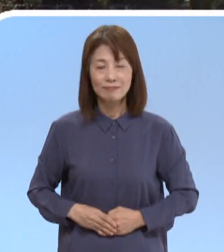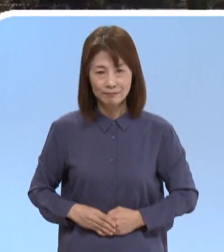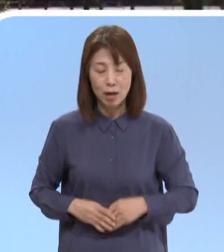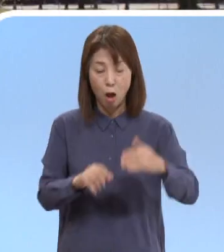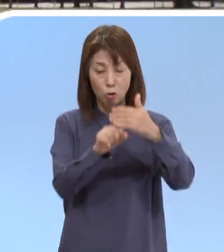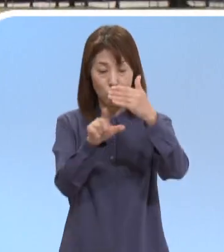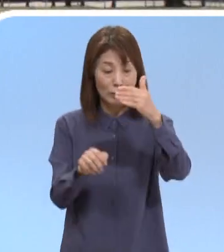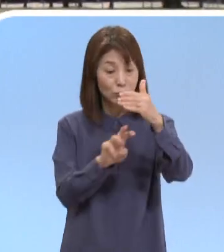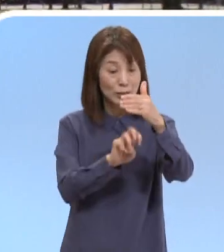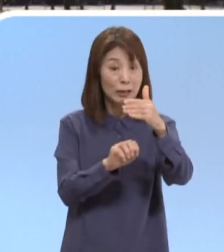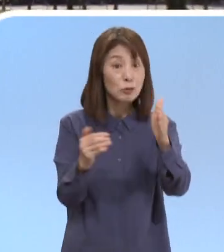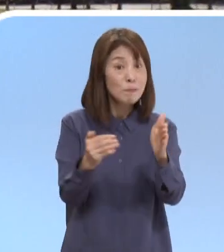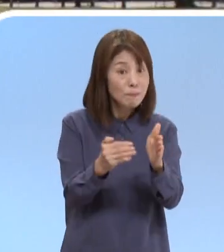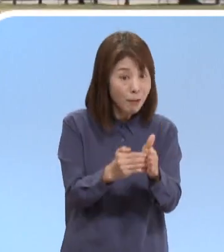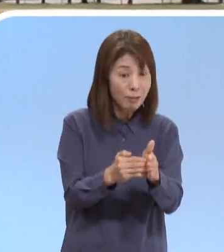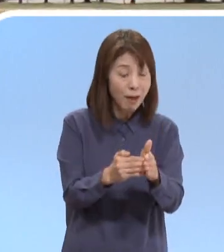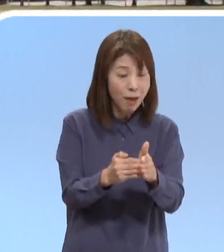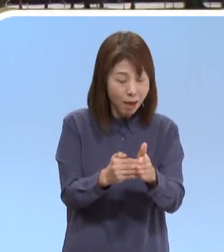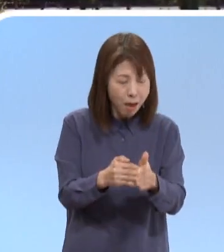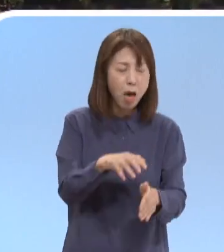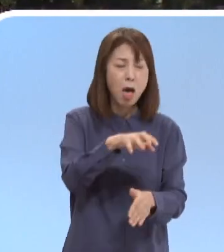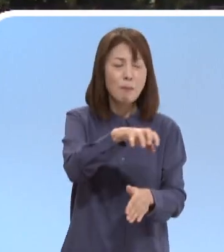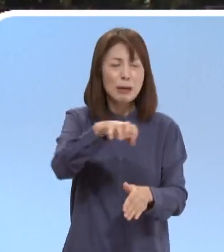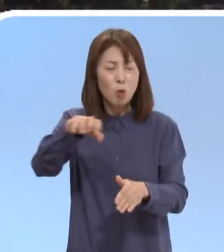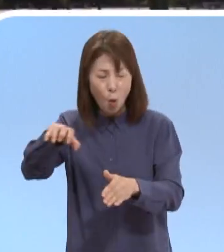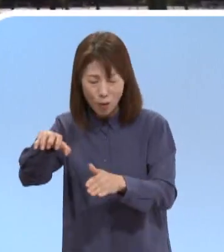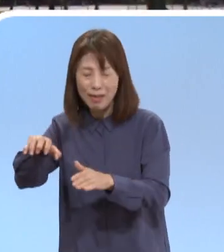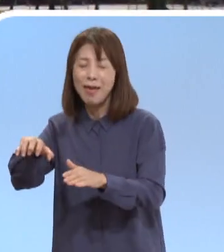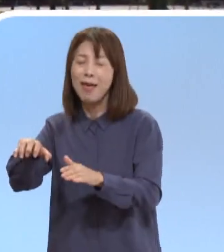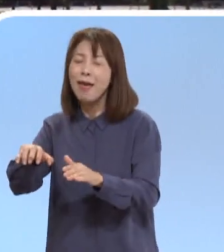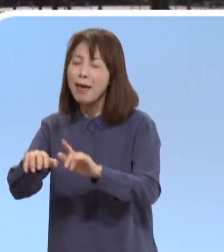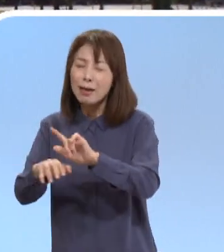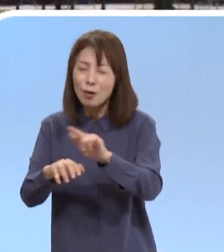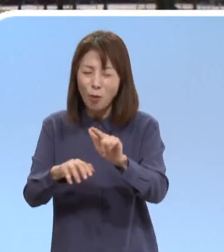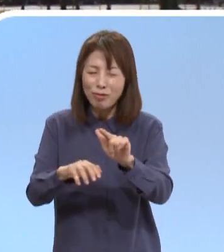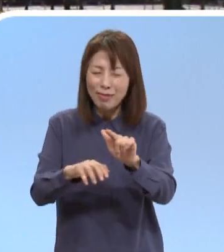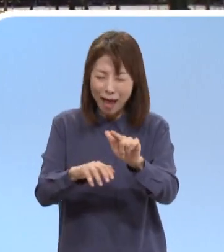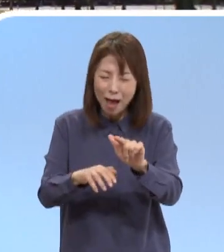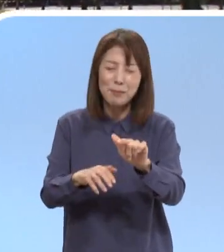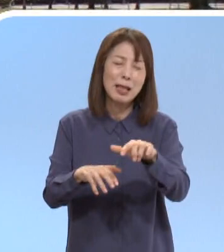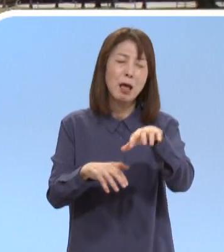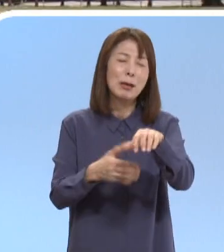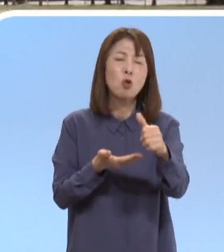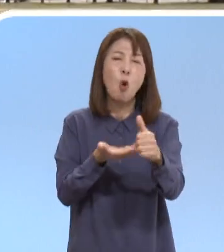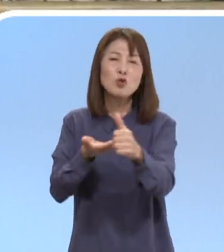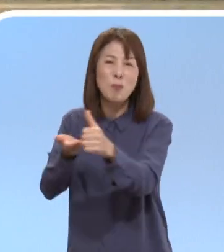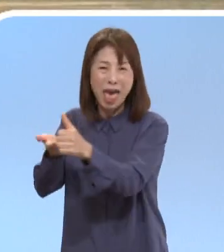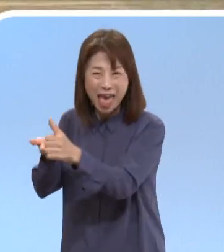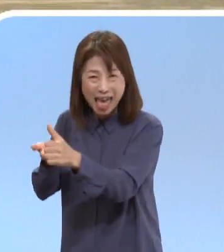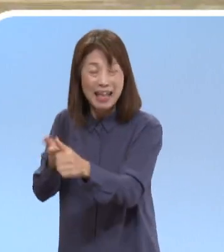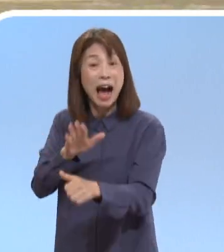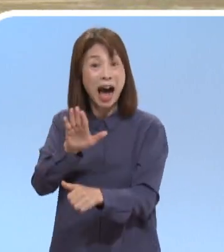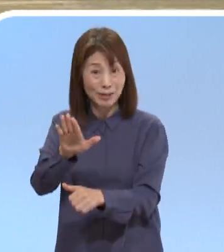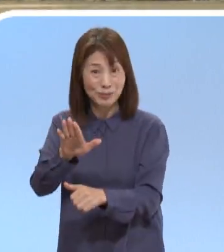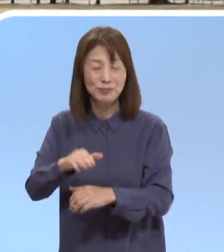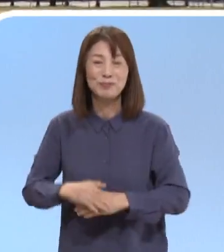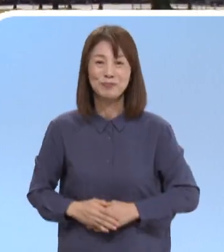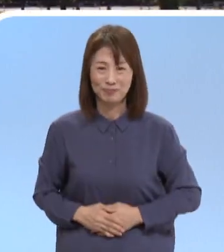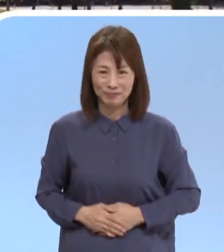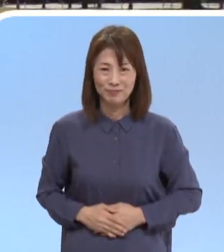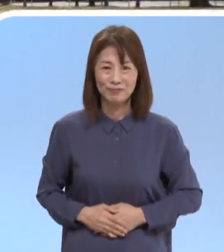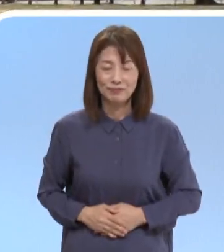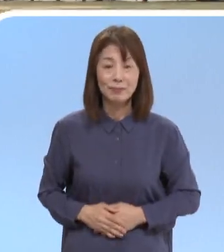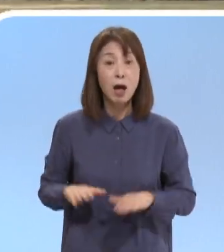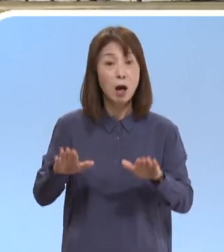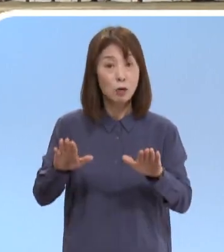9月末までの期間中はですね、様々なメニューをですねご用意しまして、全国からお越しの皆様をお迎えするということなんですけども、今日